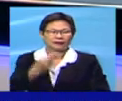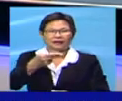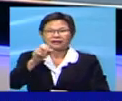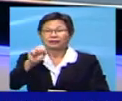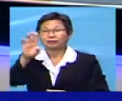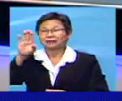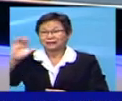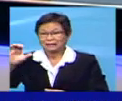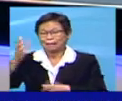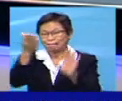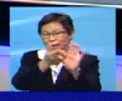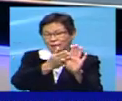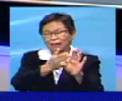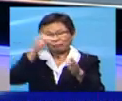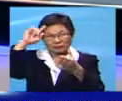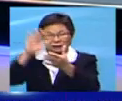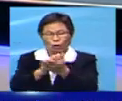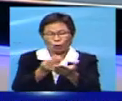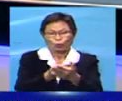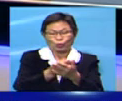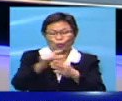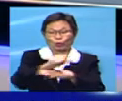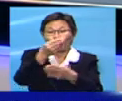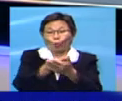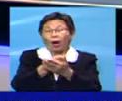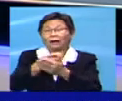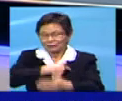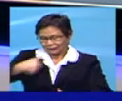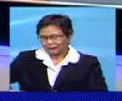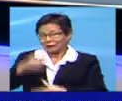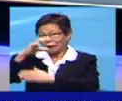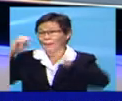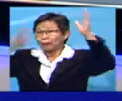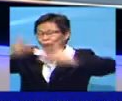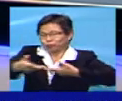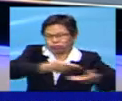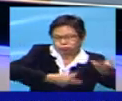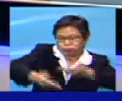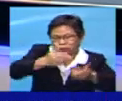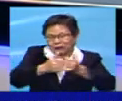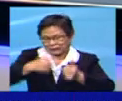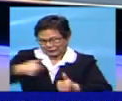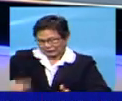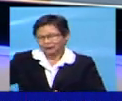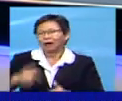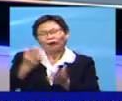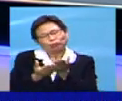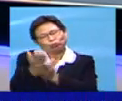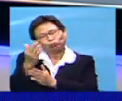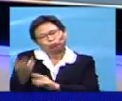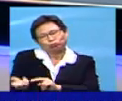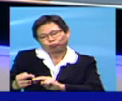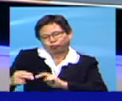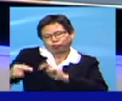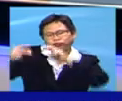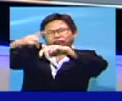HSBC Bank yakin penggunaan mata wang Renminbi oleh syarikat-syarikat tempatan bagi urusniaga perdagangan dengan China akan terus meningkat dalam